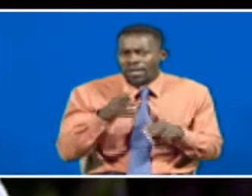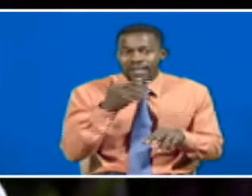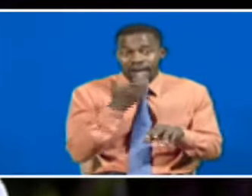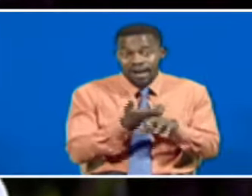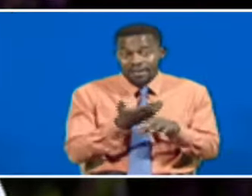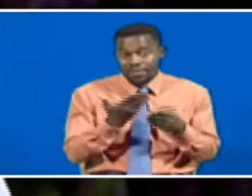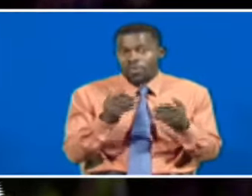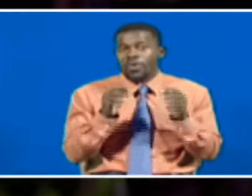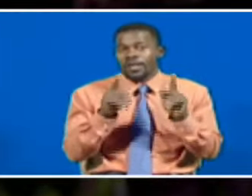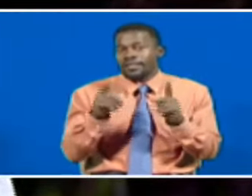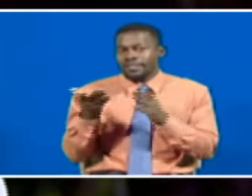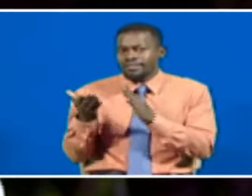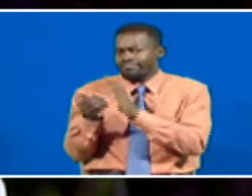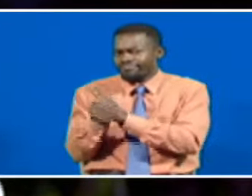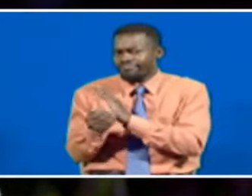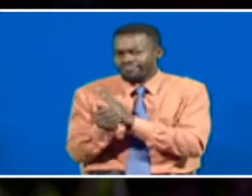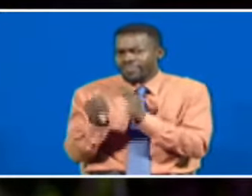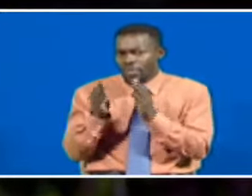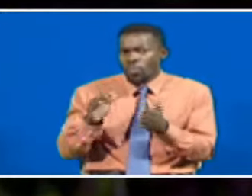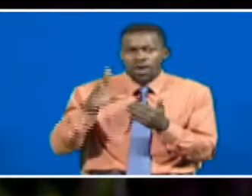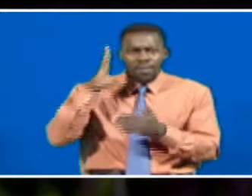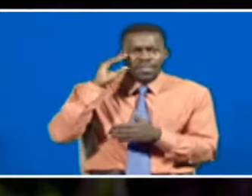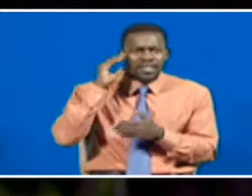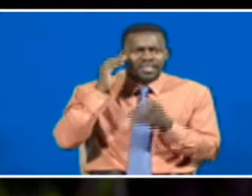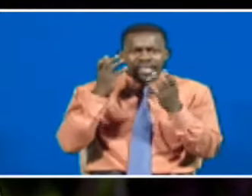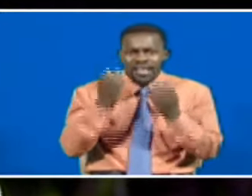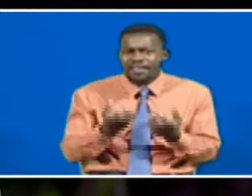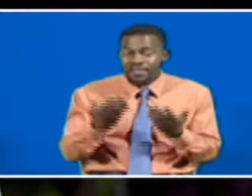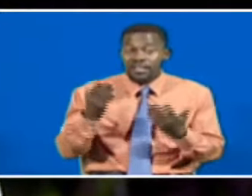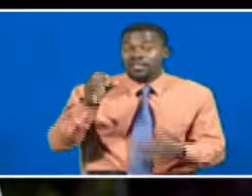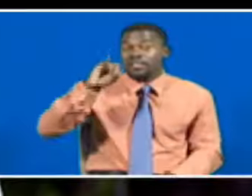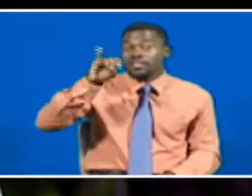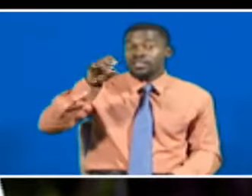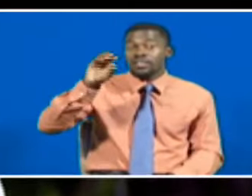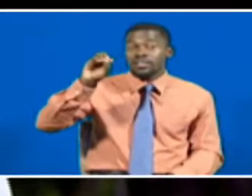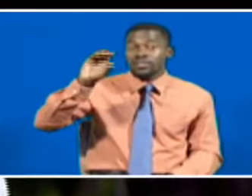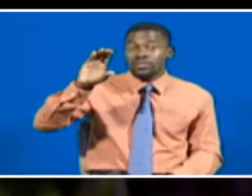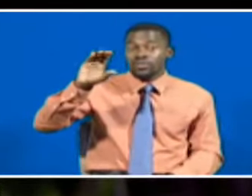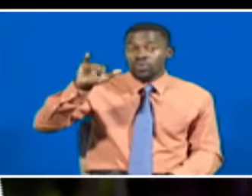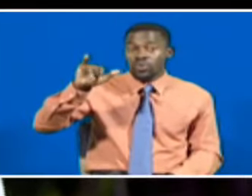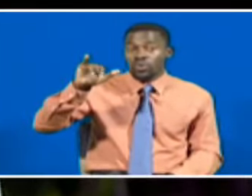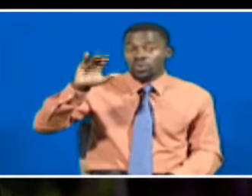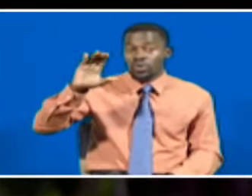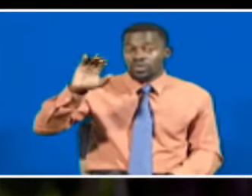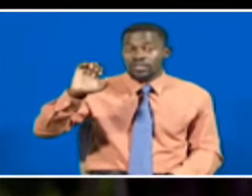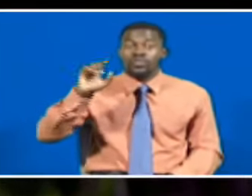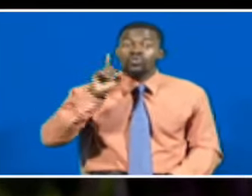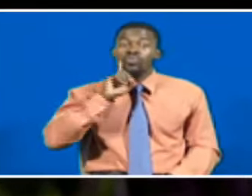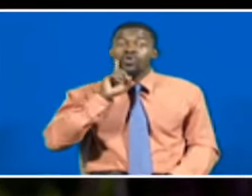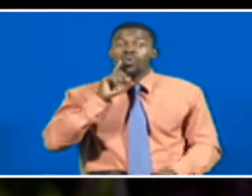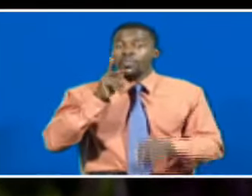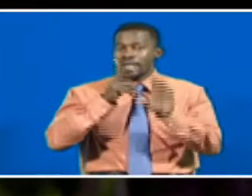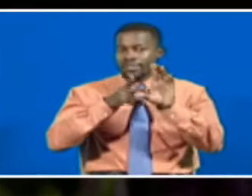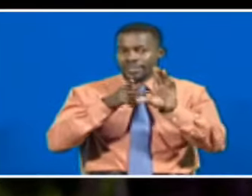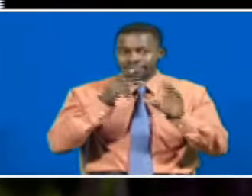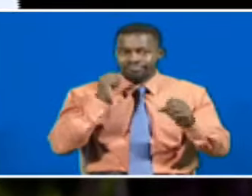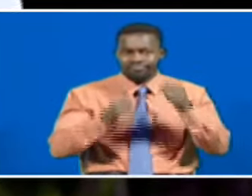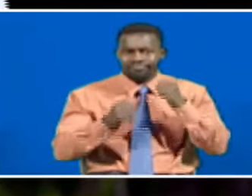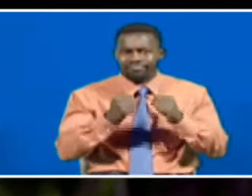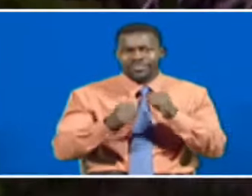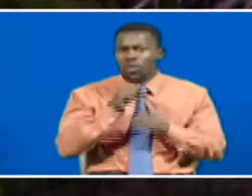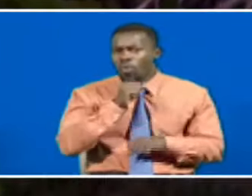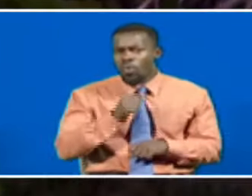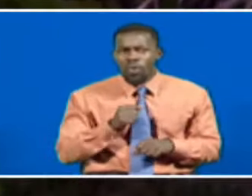naye hapo bavuni mwangu. Atakuwa mmoja ya wale ambao atakuwa kishiriki mbio hizi za Lukenya marathon hapo kesho. Na leo amepaka